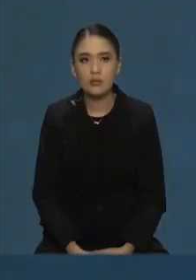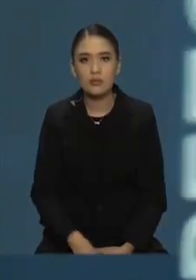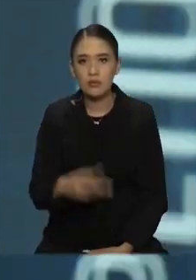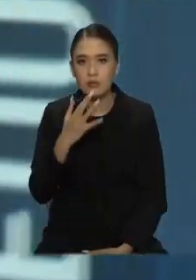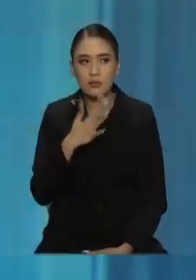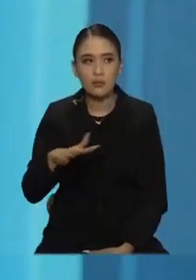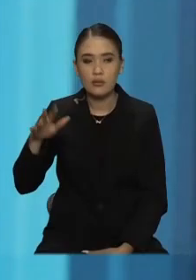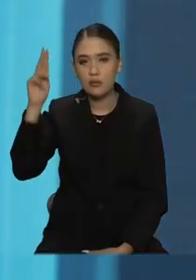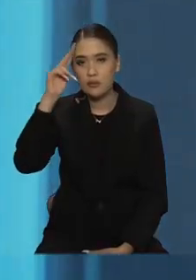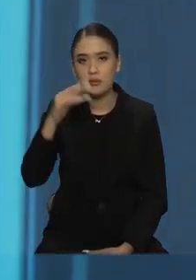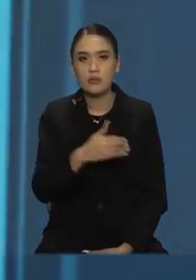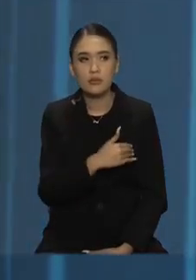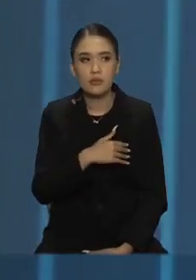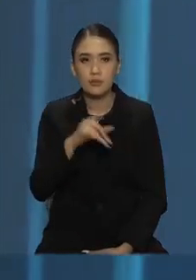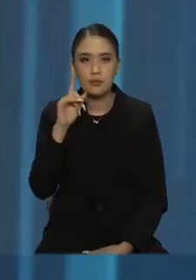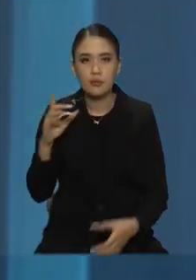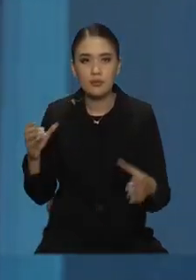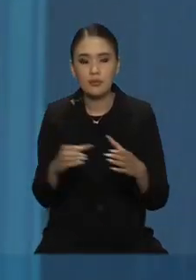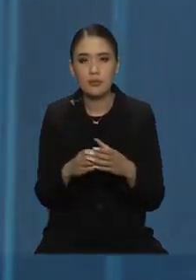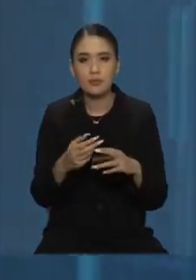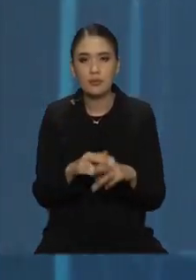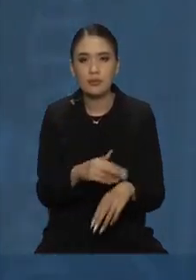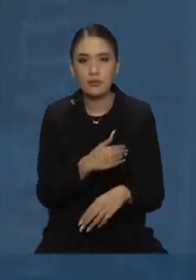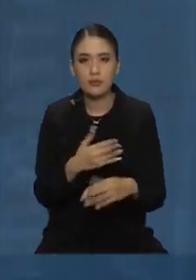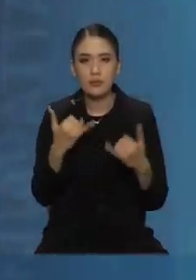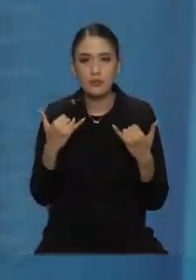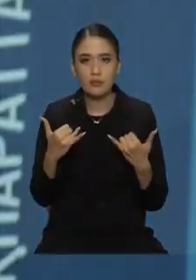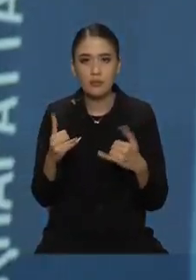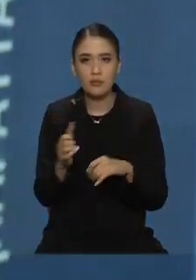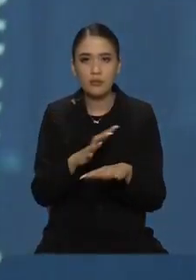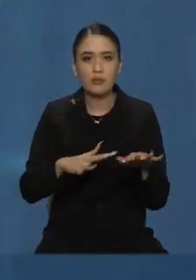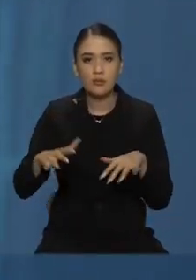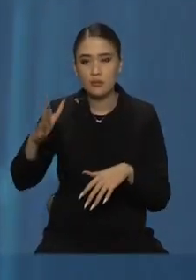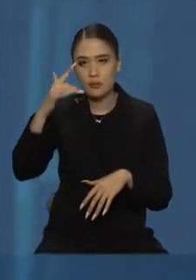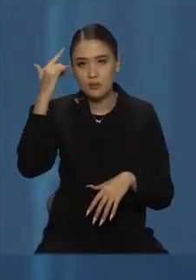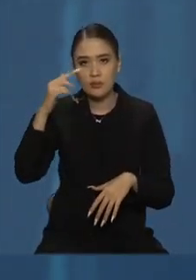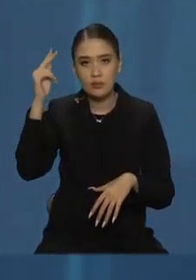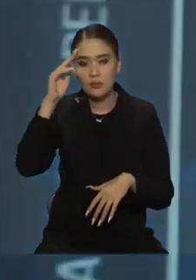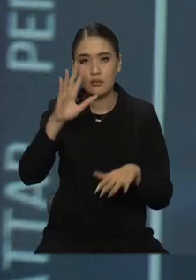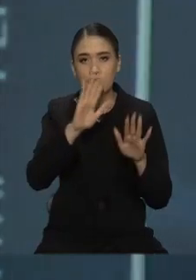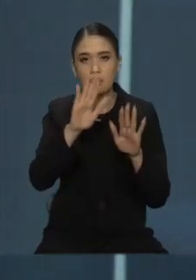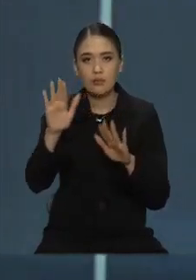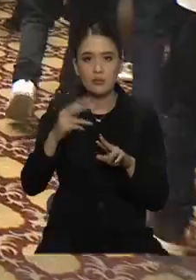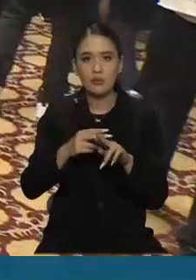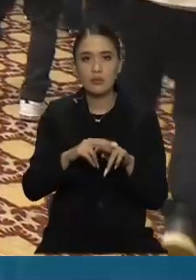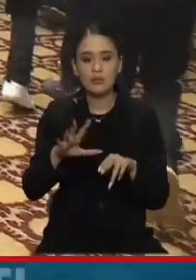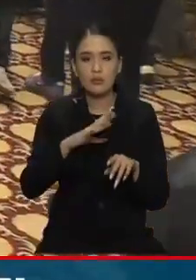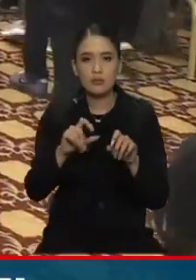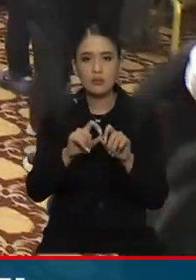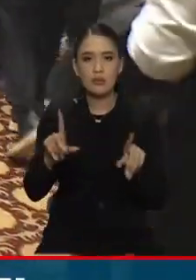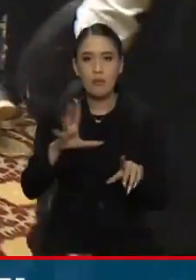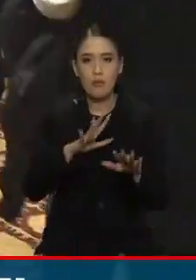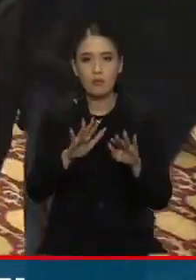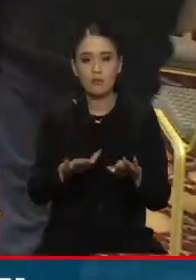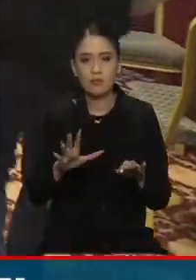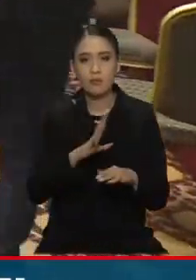Шетелде оқығысы келетін жастарға таптырмас мүмкіндік. Бүгін елордада халықаралық білім көрмесі өтті. Шараға мектеп оқушыларымен бірге